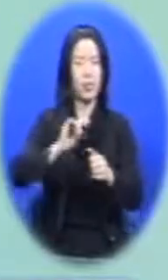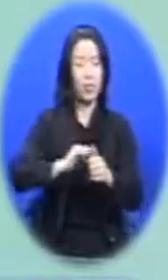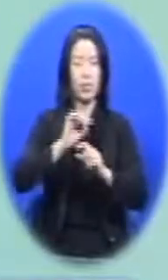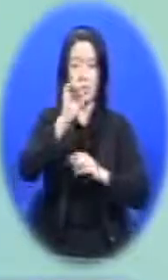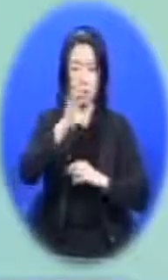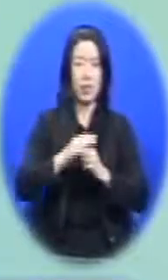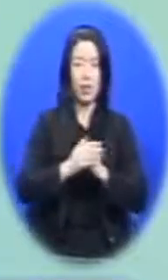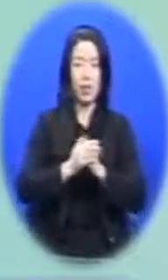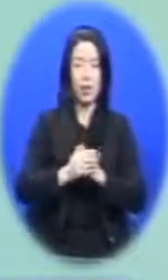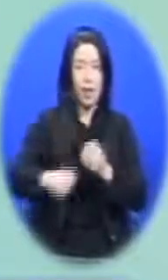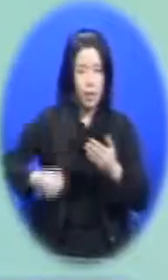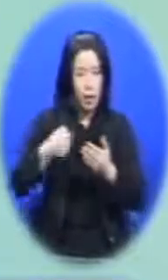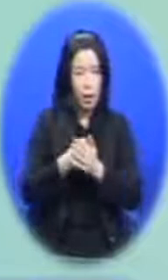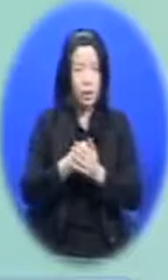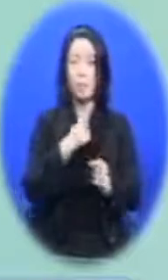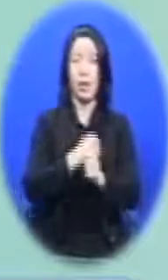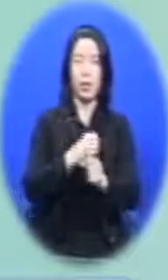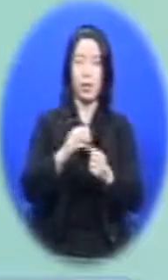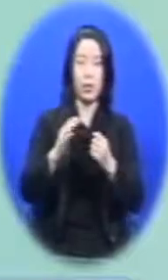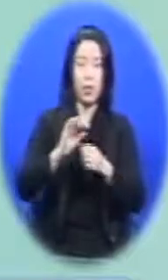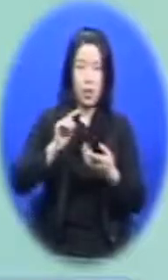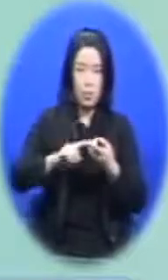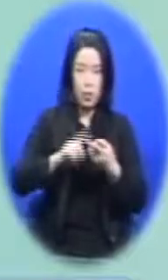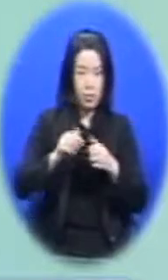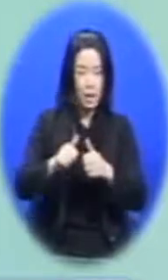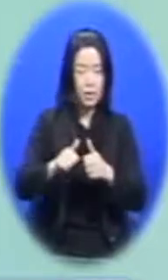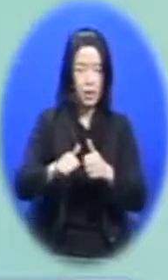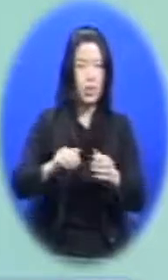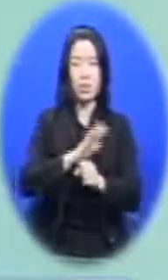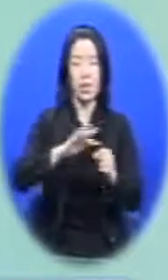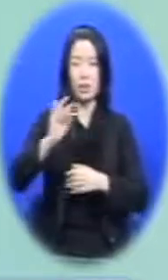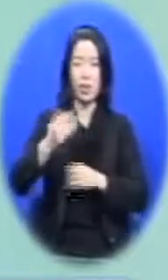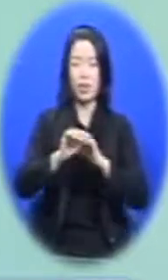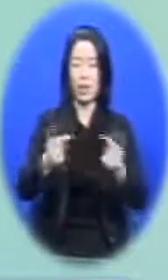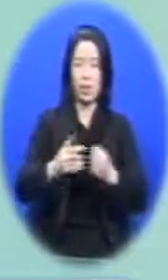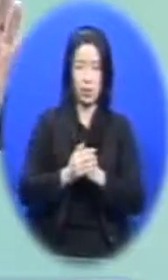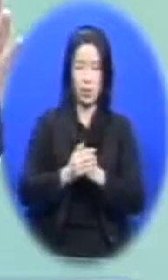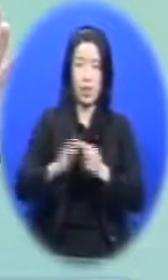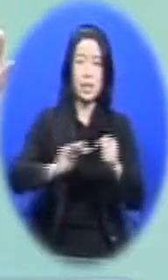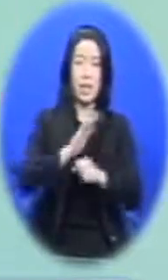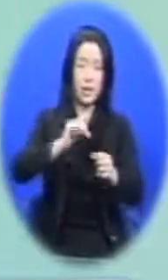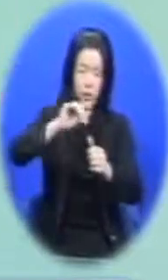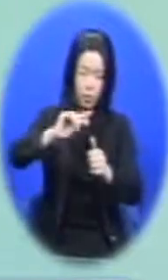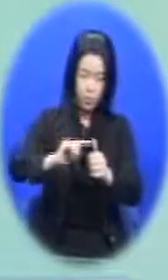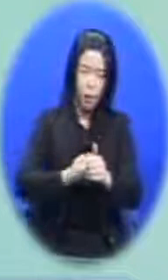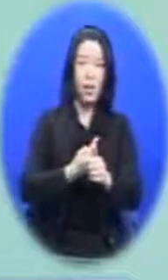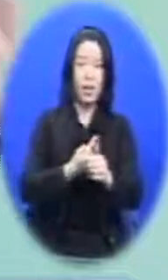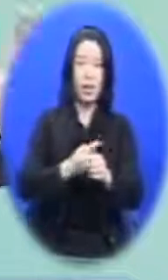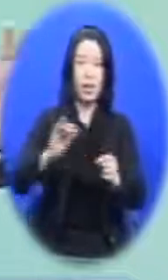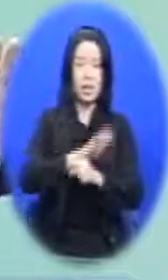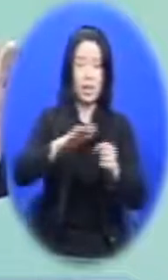사랑해야지 결심한다고 해서 사랑이 되는 것도 아닙니다. 사랑은 되어져야 되는 거예요. 그냥